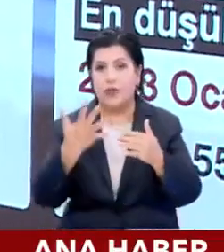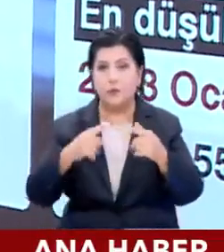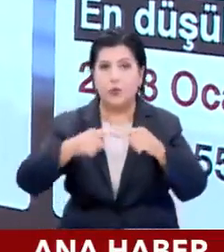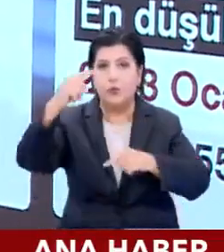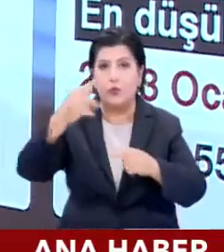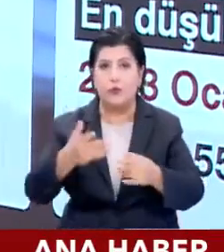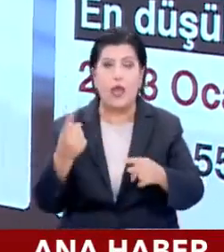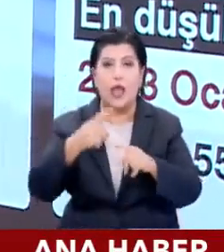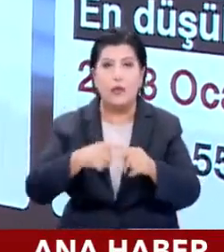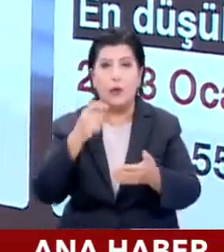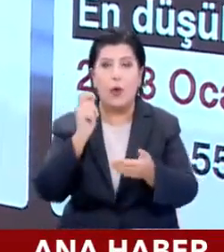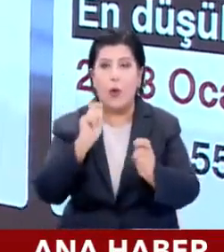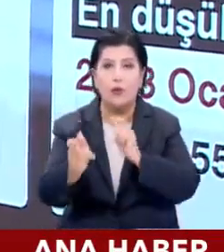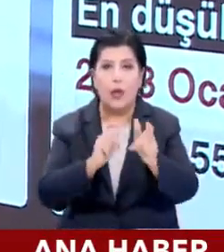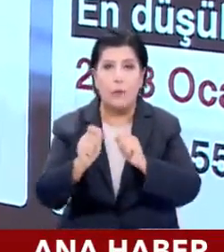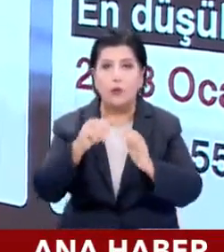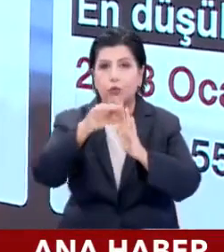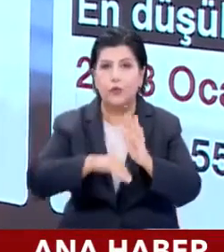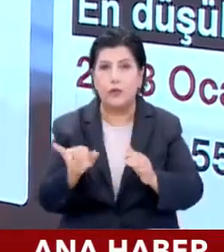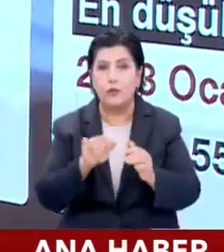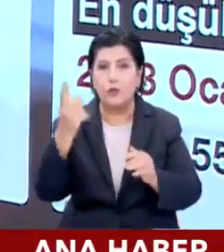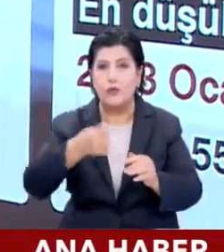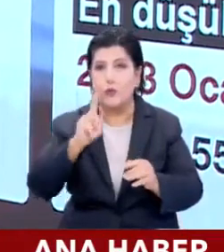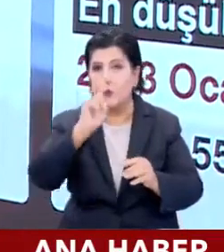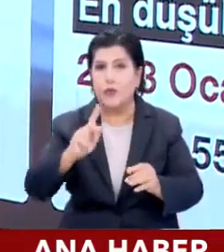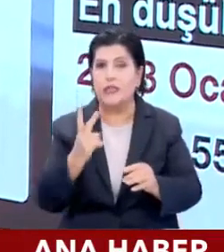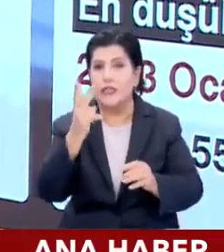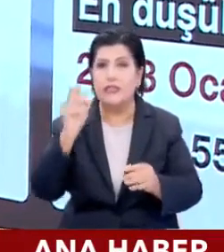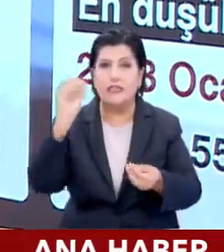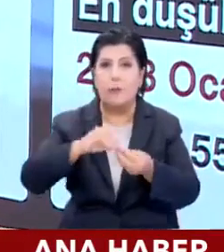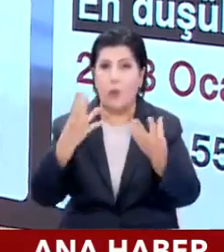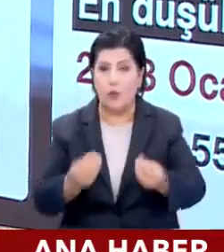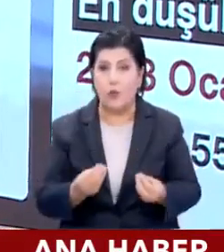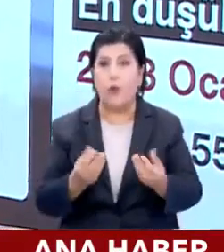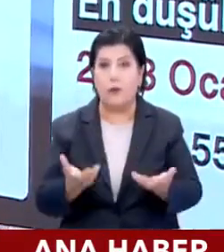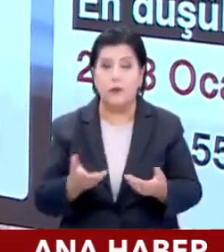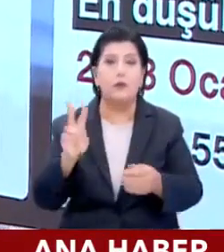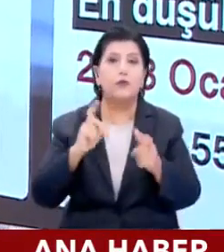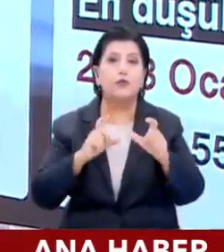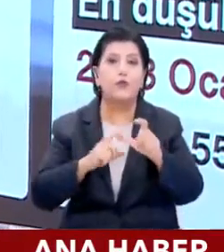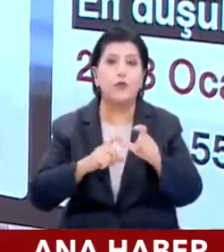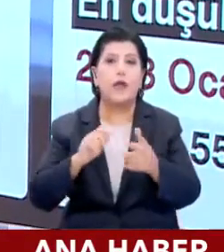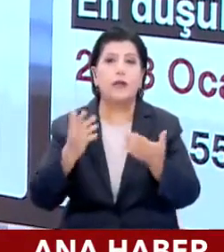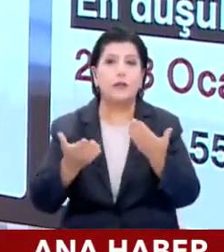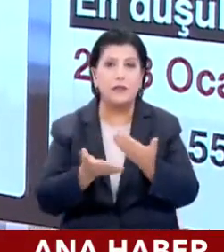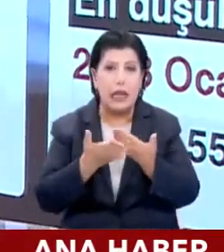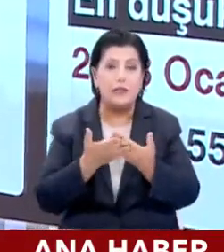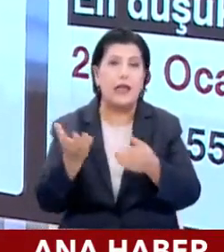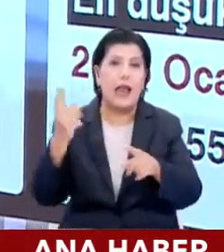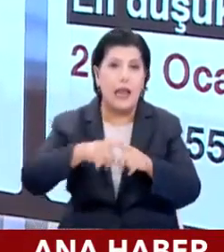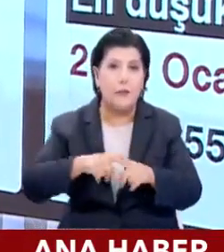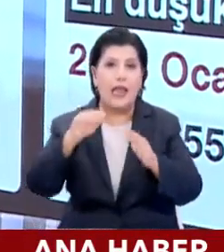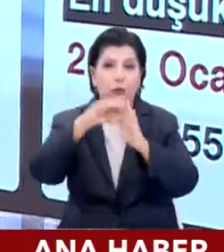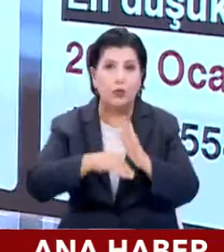lira üstünde ek ödemelerle birlikte en düşük ücrete yaklaşık %107 zam yapılmış oluyor sosyal desteklerin eklenmesi